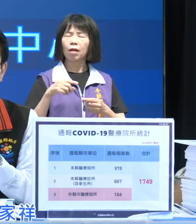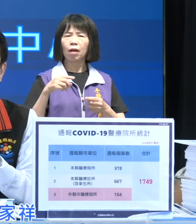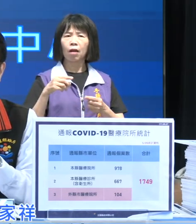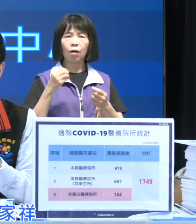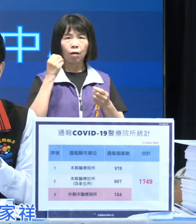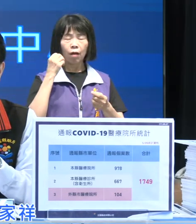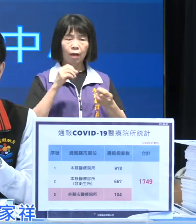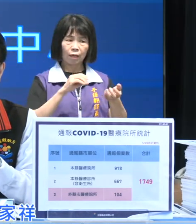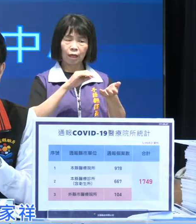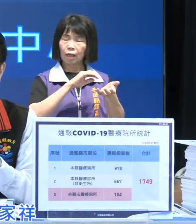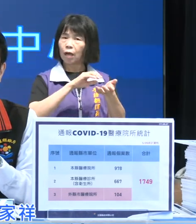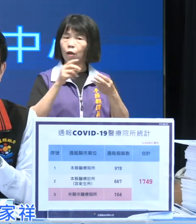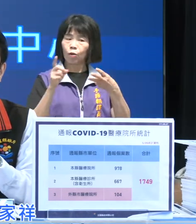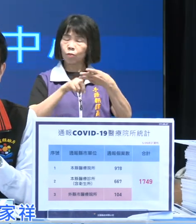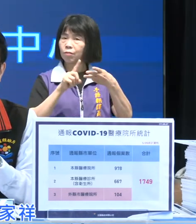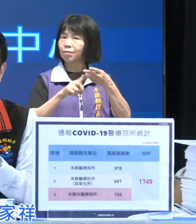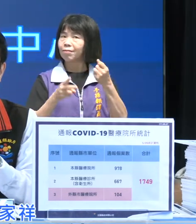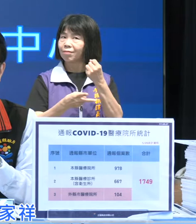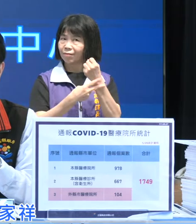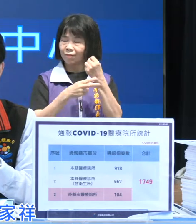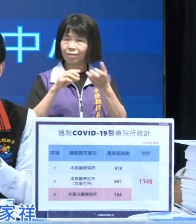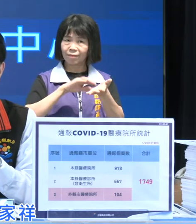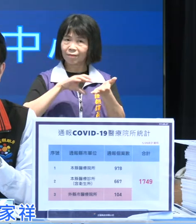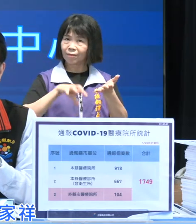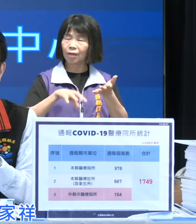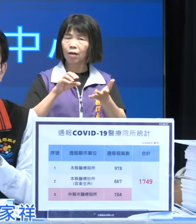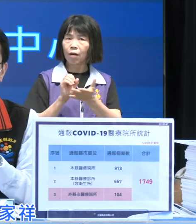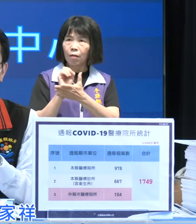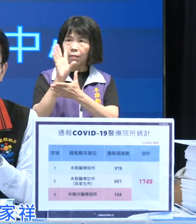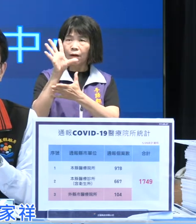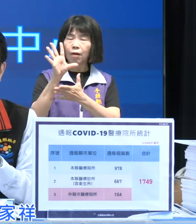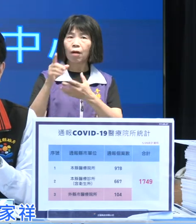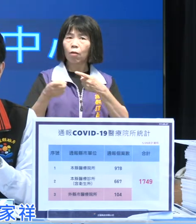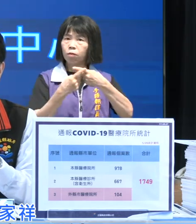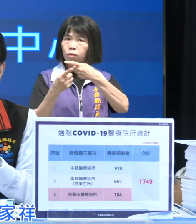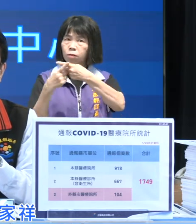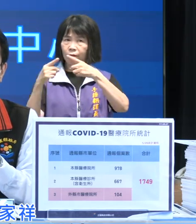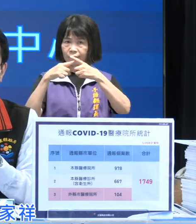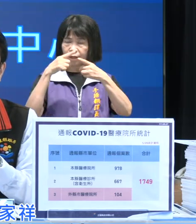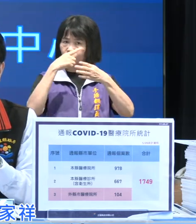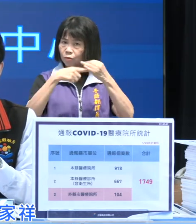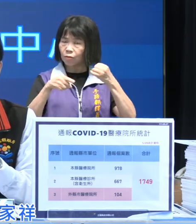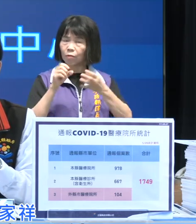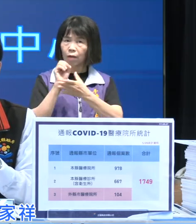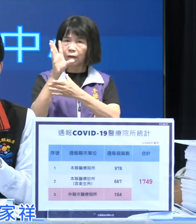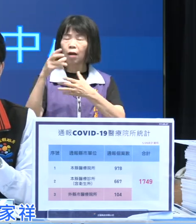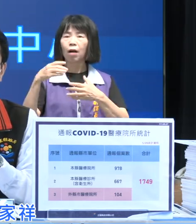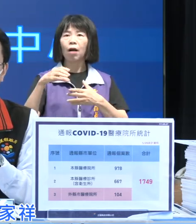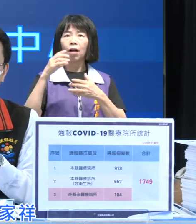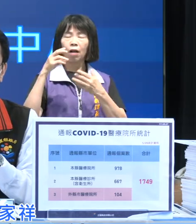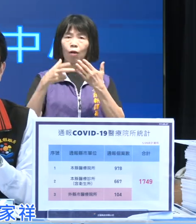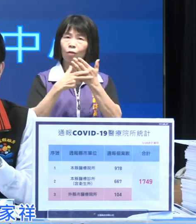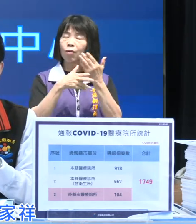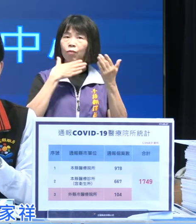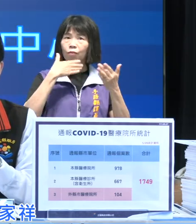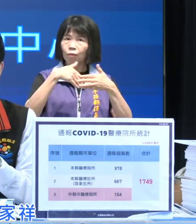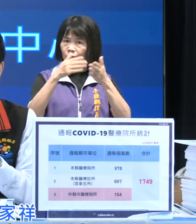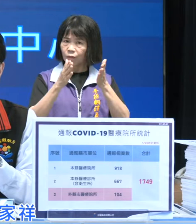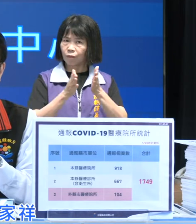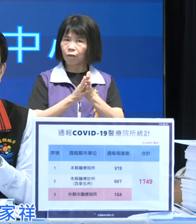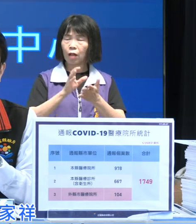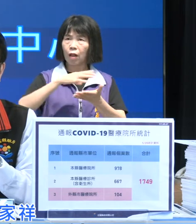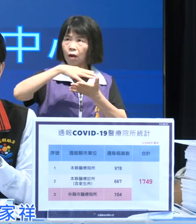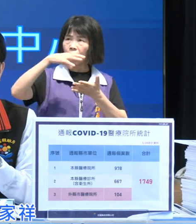续的累计的个案通报到我们的 CDC 之后，那可能是在这个上传的过程